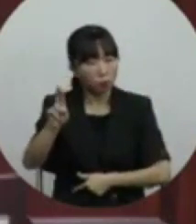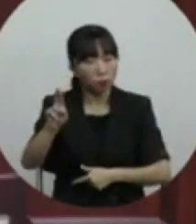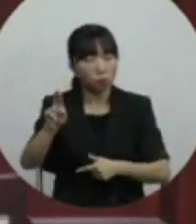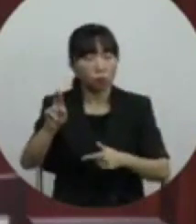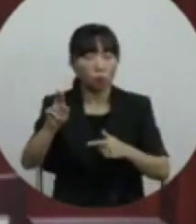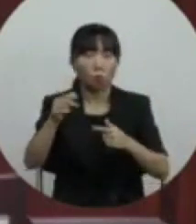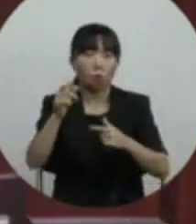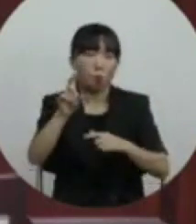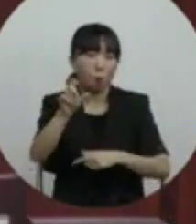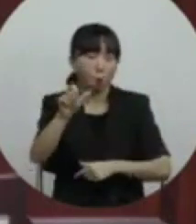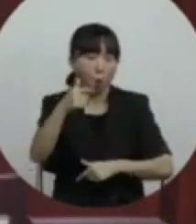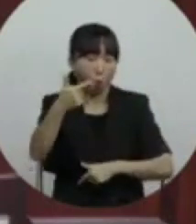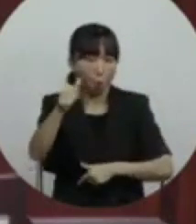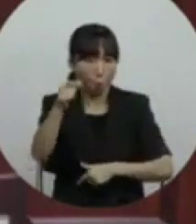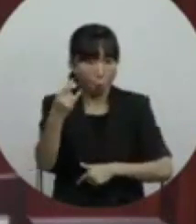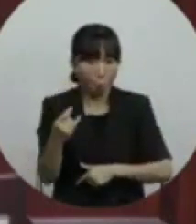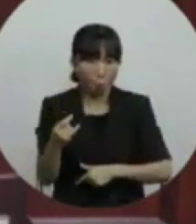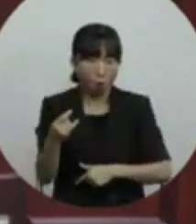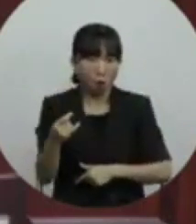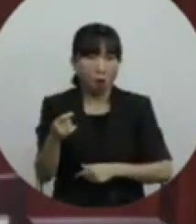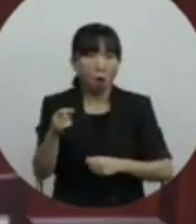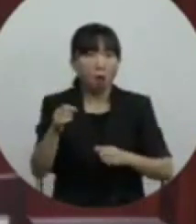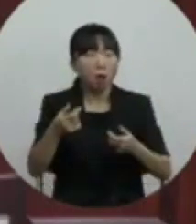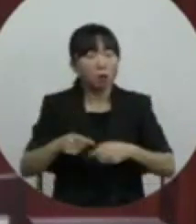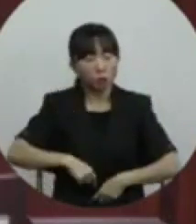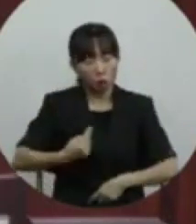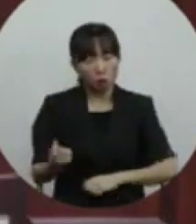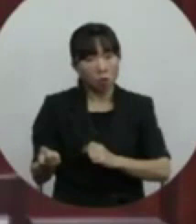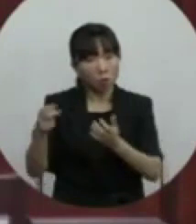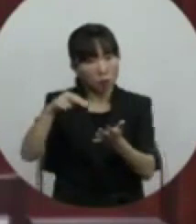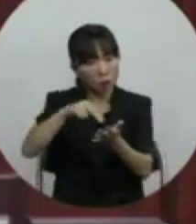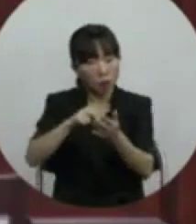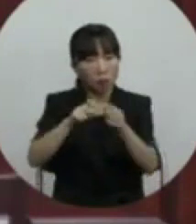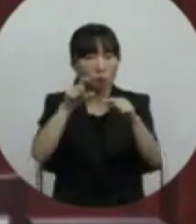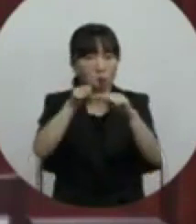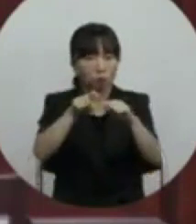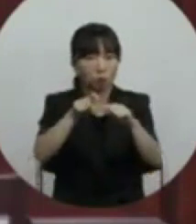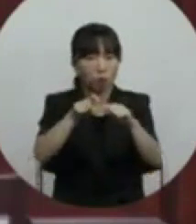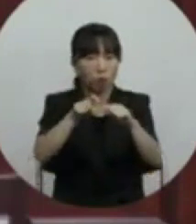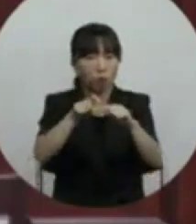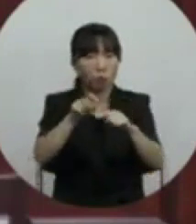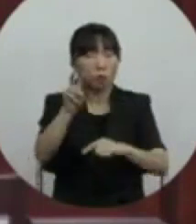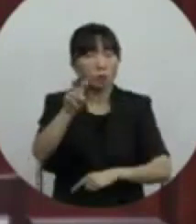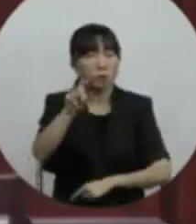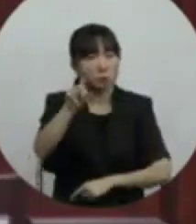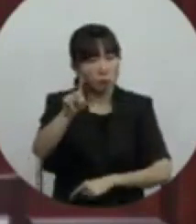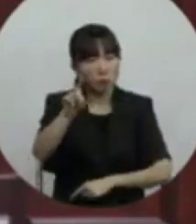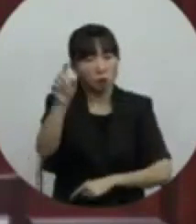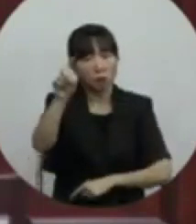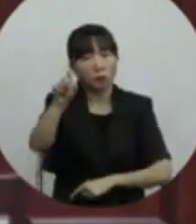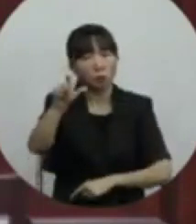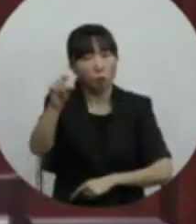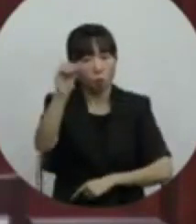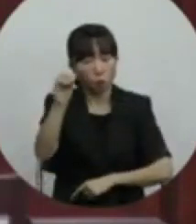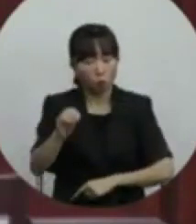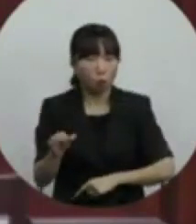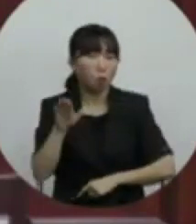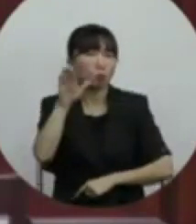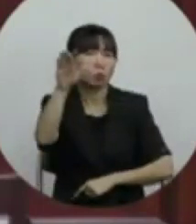5위입니다. 태양광 에너지 전력 자립률은 2018년 3%에서 21년 15%로